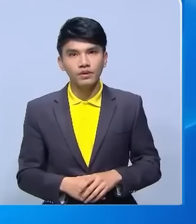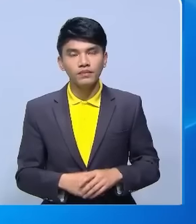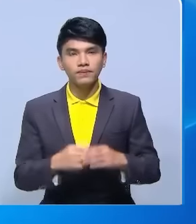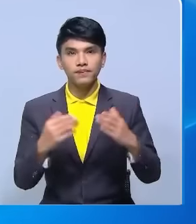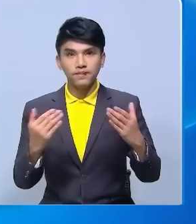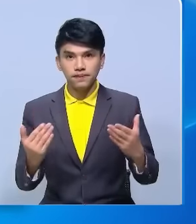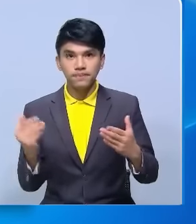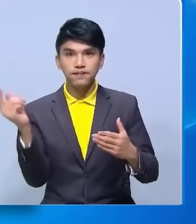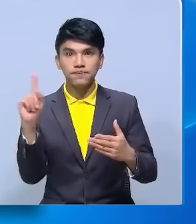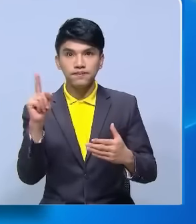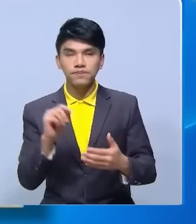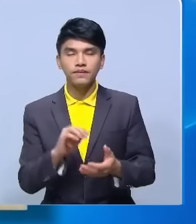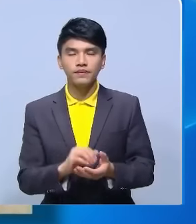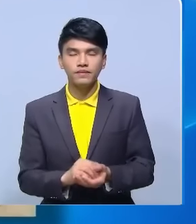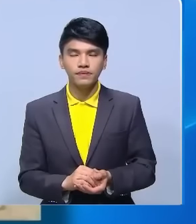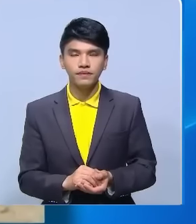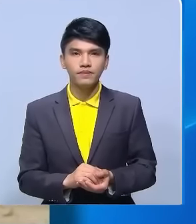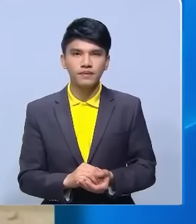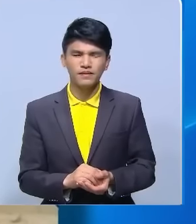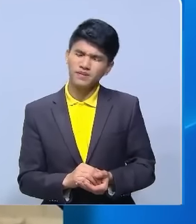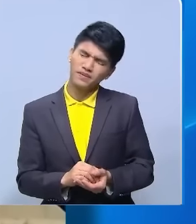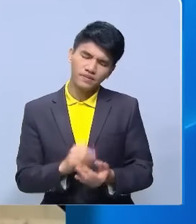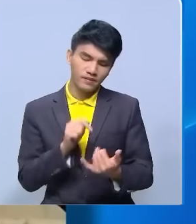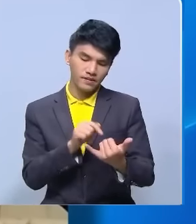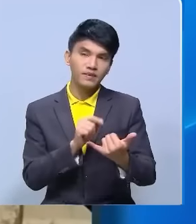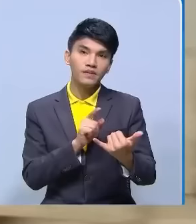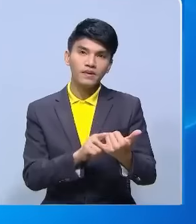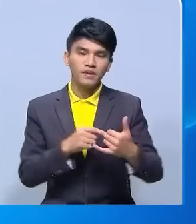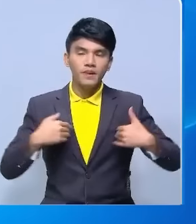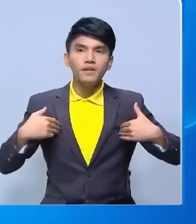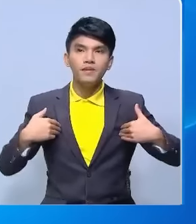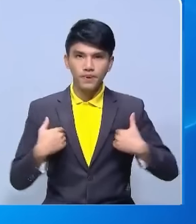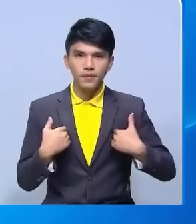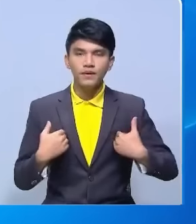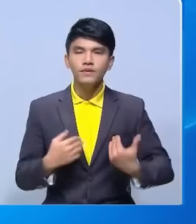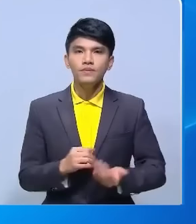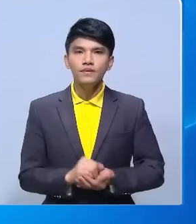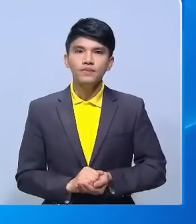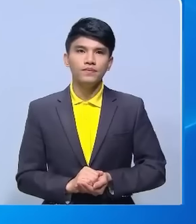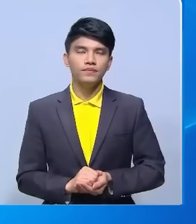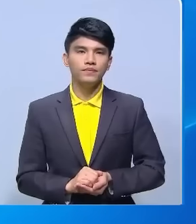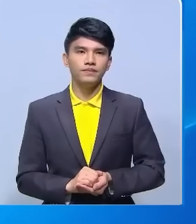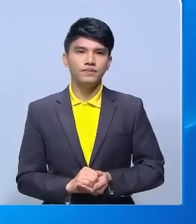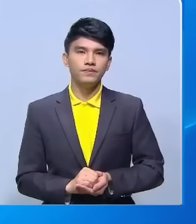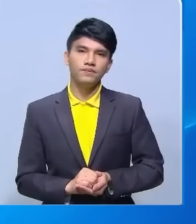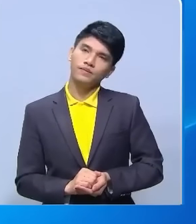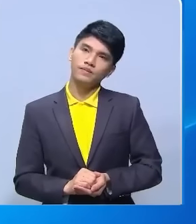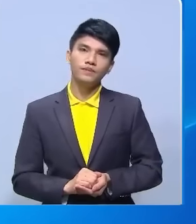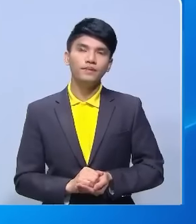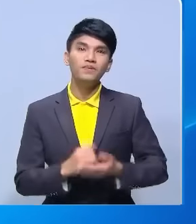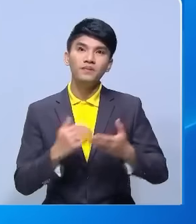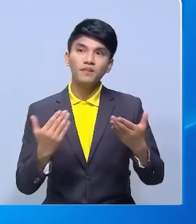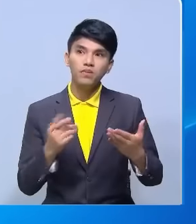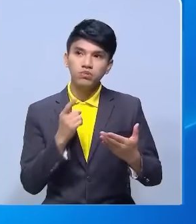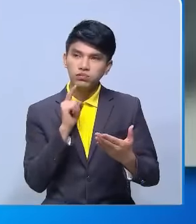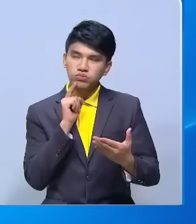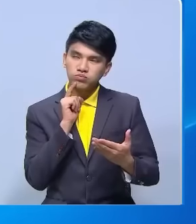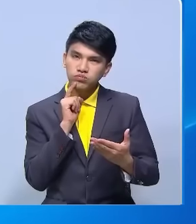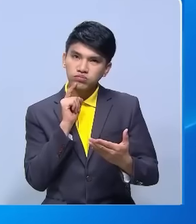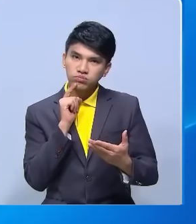มั้ยนี่ไงไม่รอดอยู่แล้วเพราะว่านอนแงแมงอยู่บโซฟาแดงเนี่ยเออเหนื่อยเปล่าตำรวจจับได้ค่ะคนไลฟอ่ะบอกต้องล่อให้